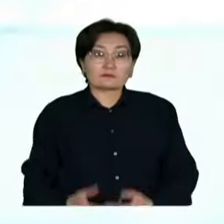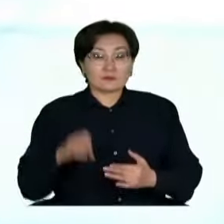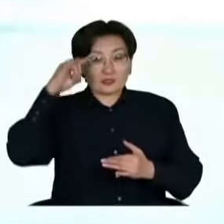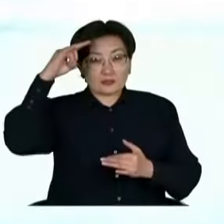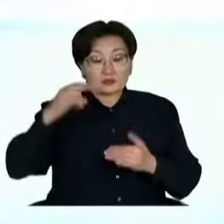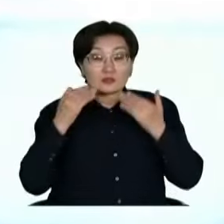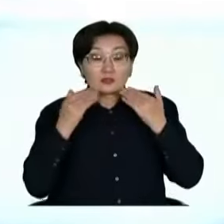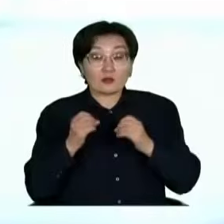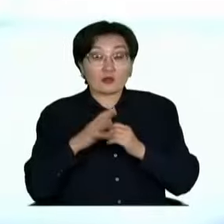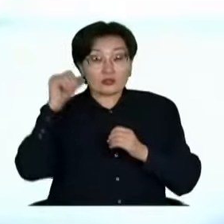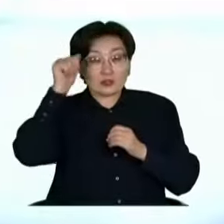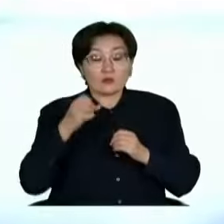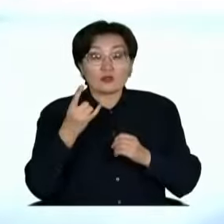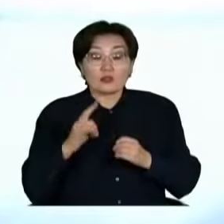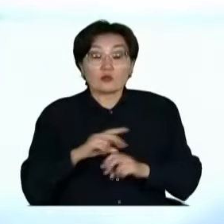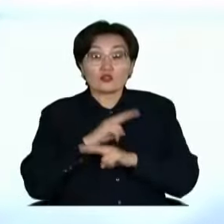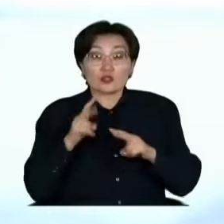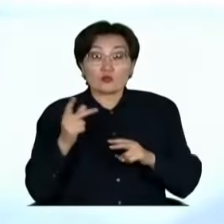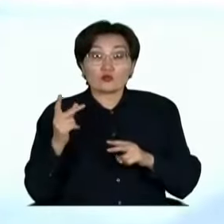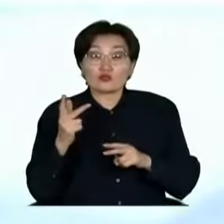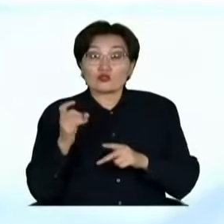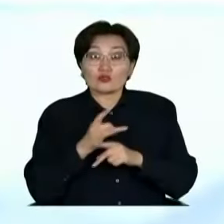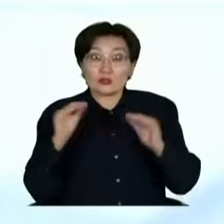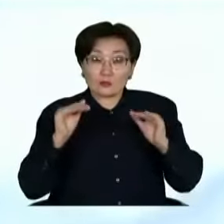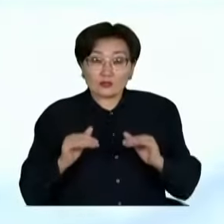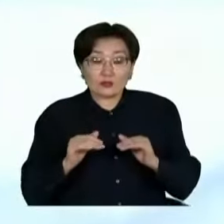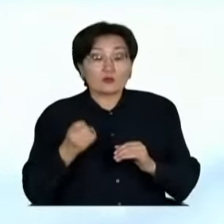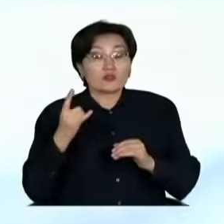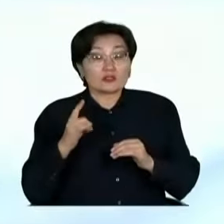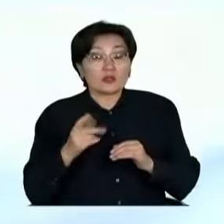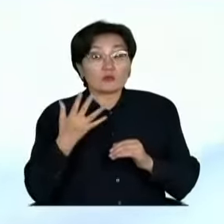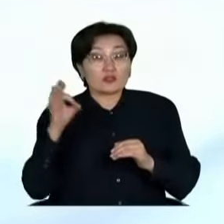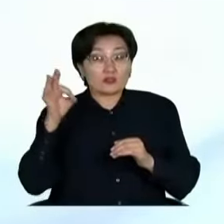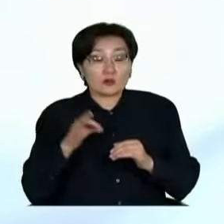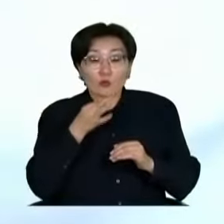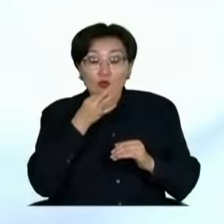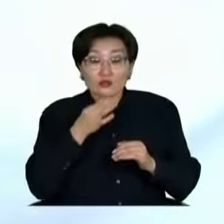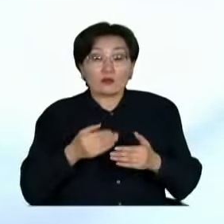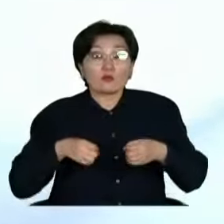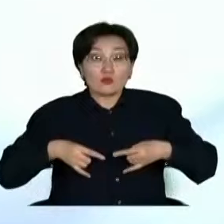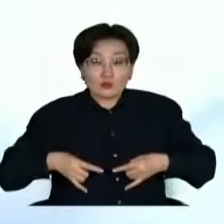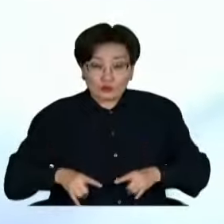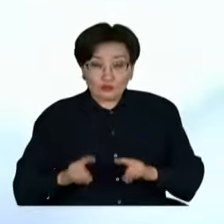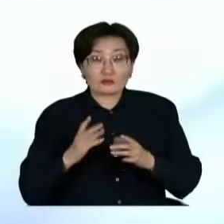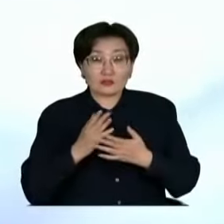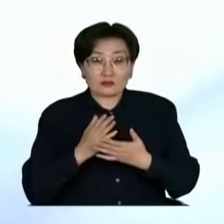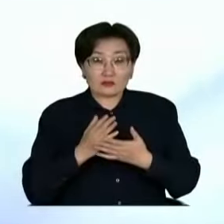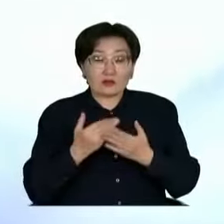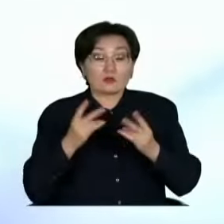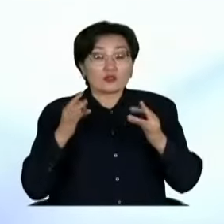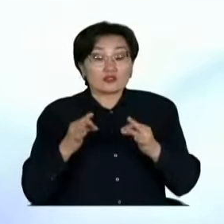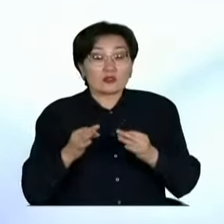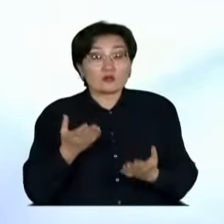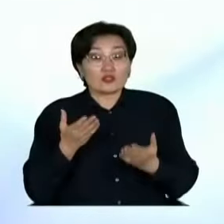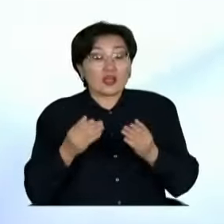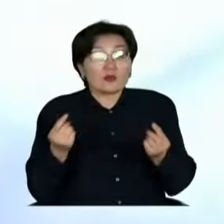Елімізде соңғы 15 жылда нәресте өлімі 3 есе төмендеген, бірақ сәбилердің 5% мерзімінен бұрын дүниеге келеді. Алайда